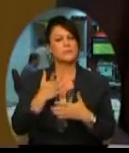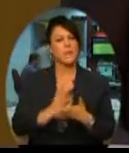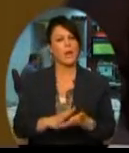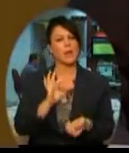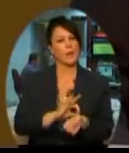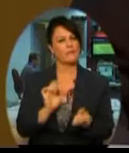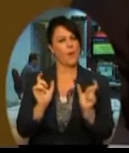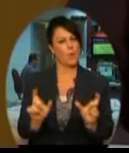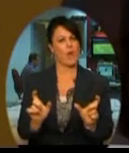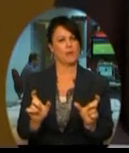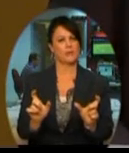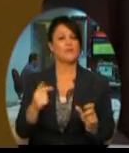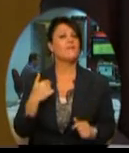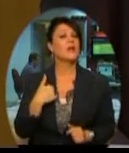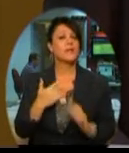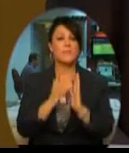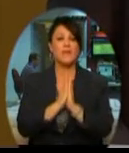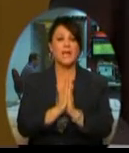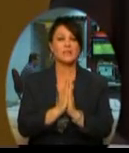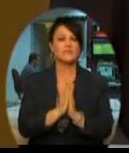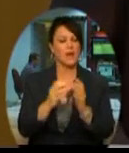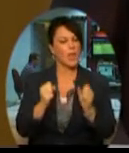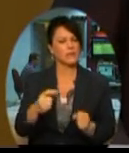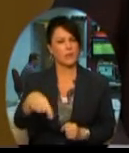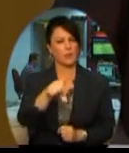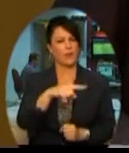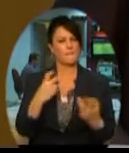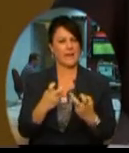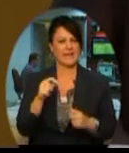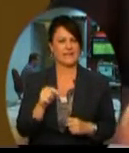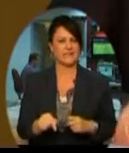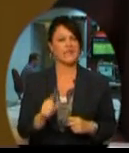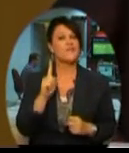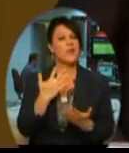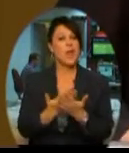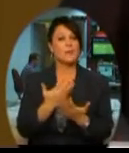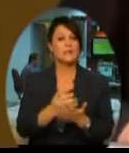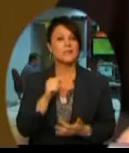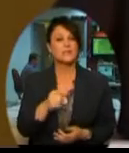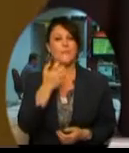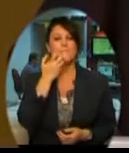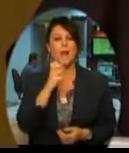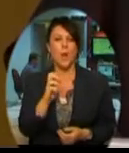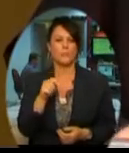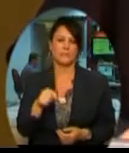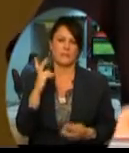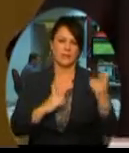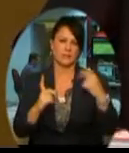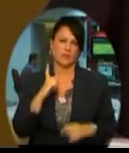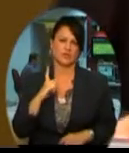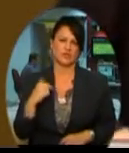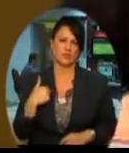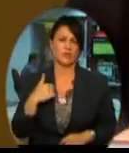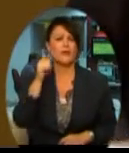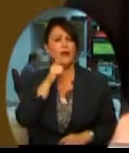המונעת, ואני מבקש לחזק את ידיכם בעניין זה ולהמליץ עליו בחום מניסיון אישי. כל